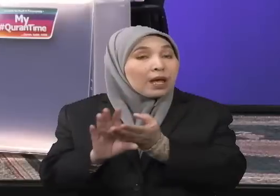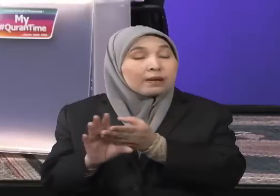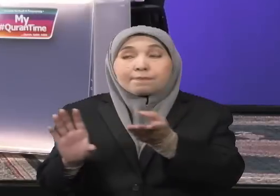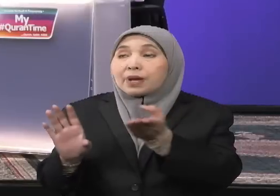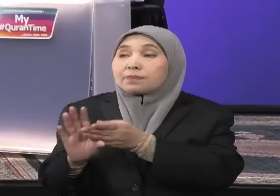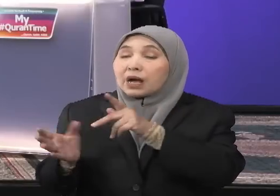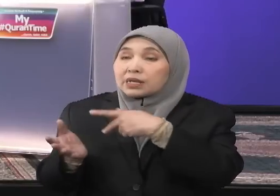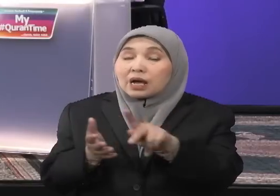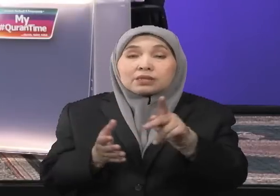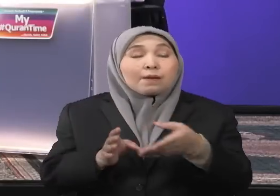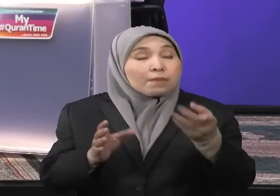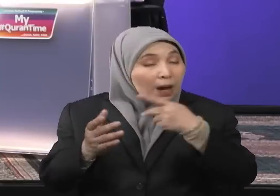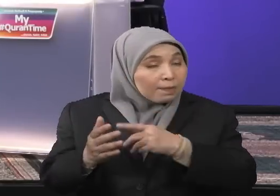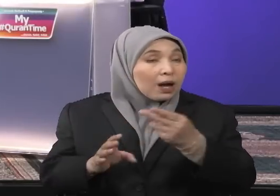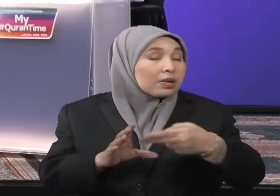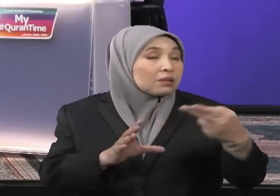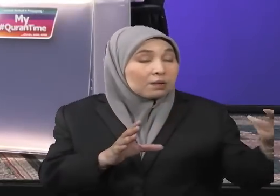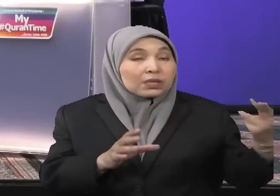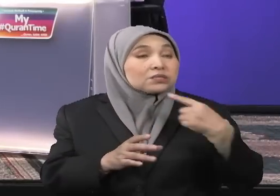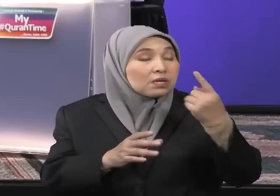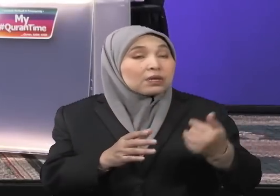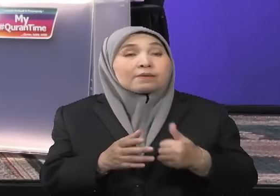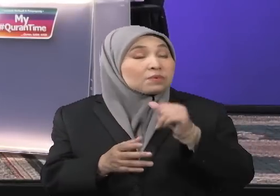produk-produk yang bawa mereka